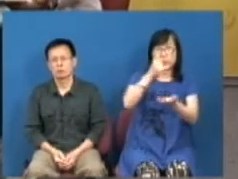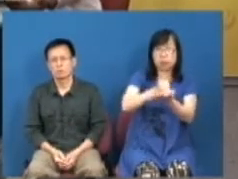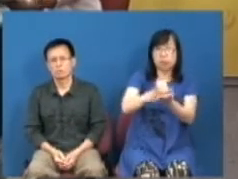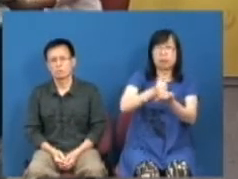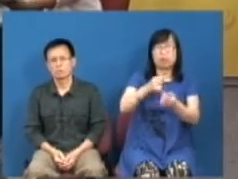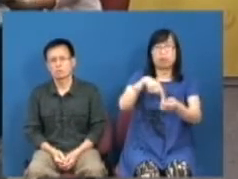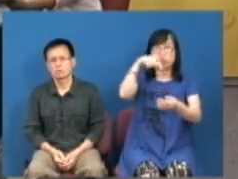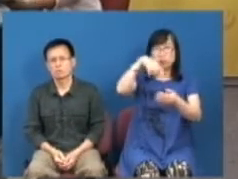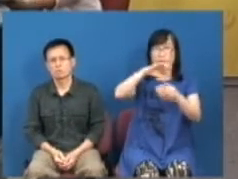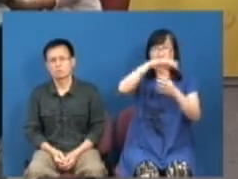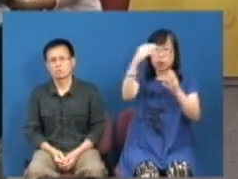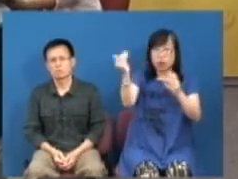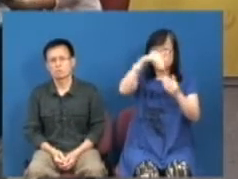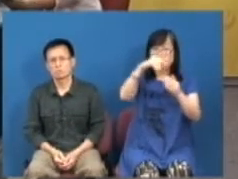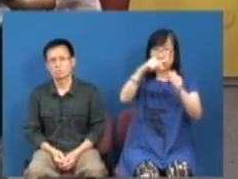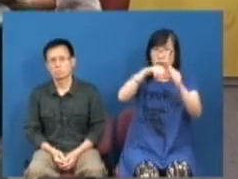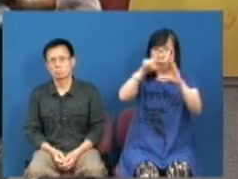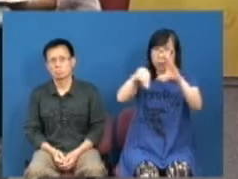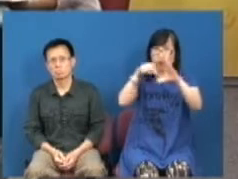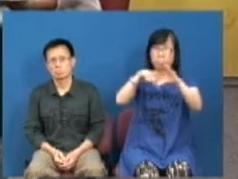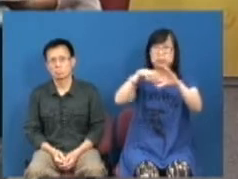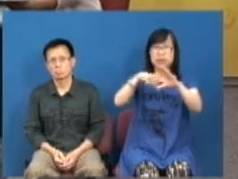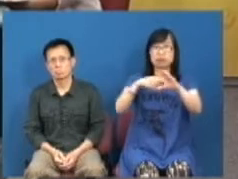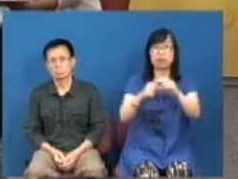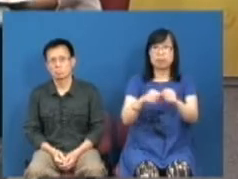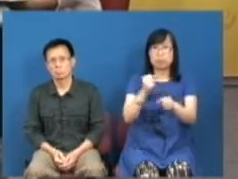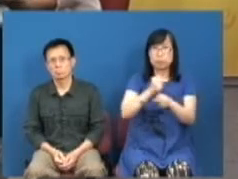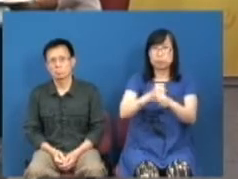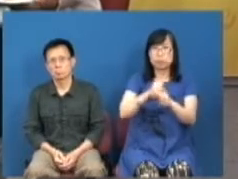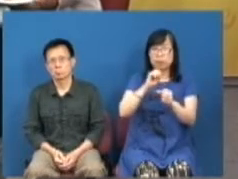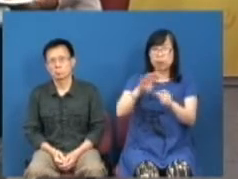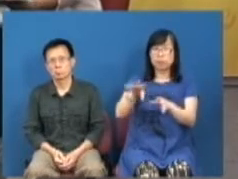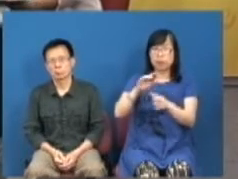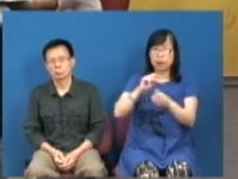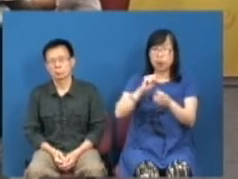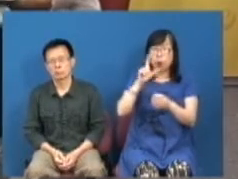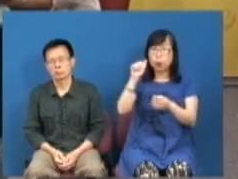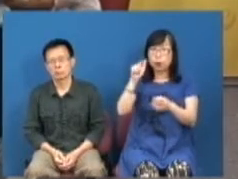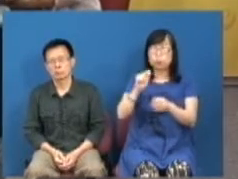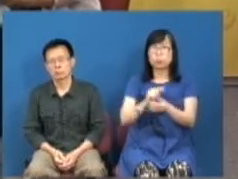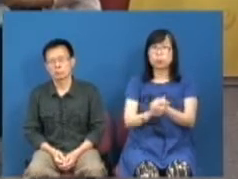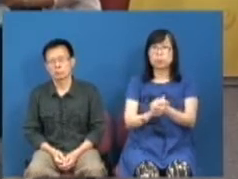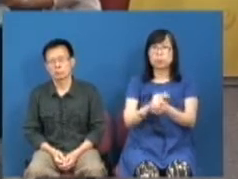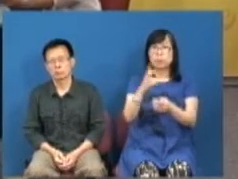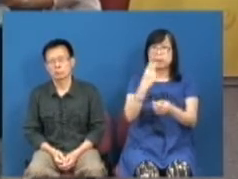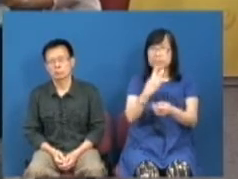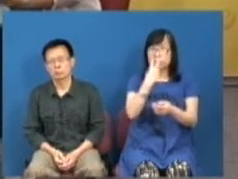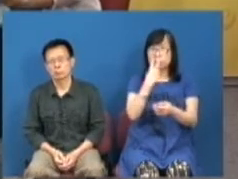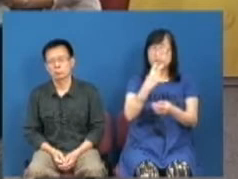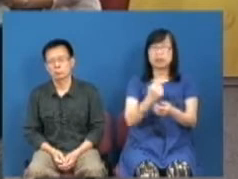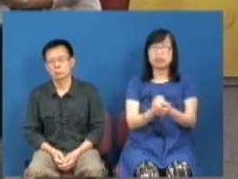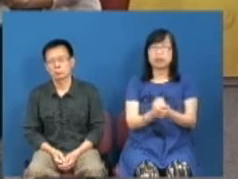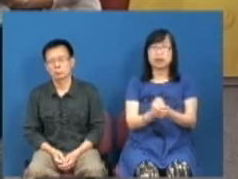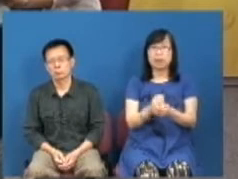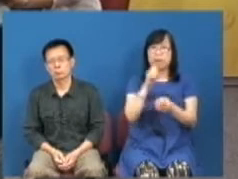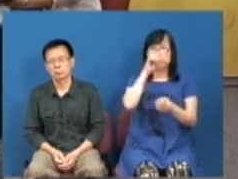邊。咁、那、嗰個處理嗰個廢氣同埋嗰個排污嘅問題咧，嗰啲沼氣啊，特別即係沼氣出嚟，即係會